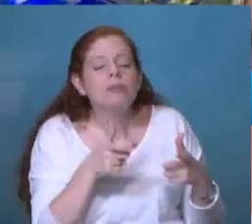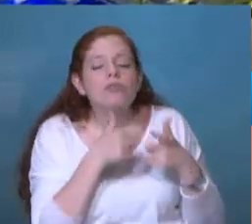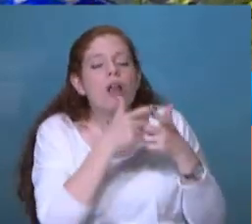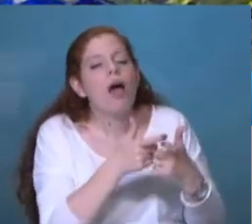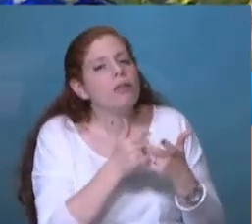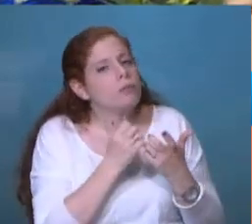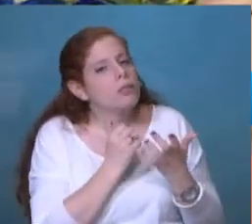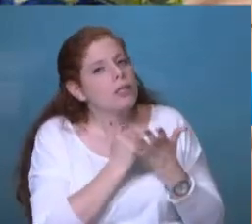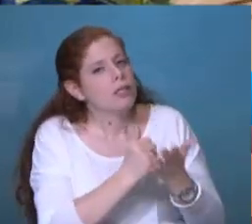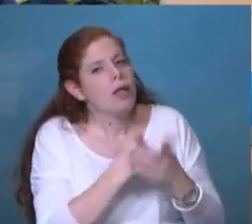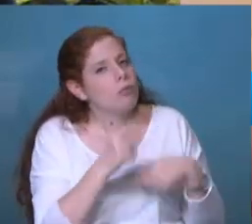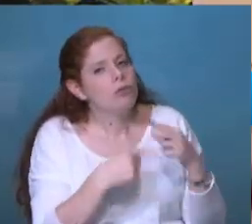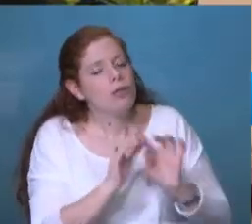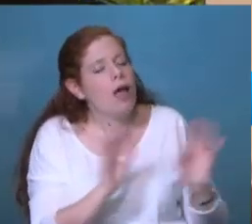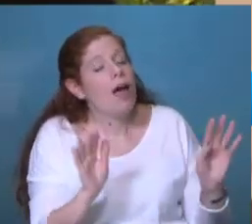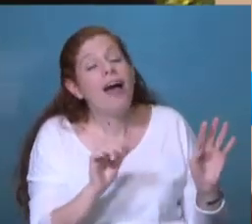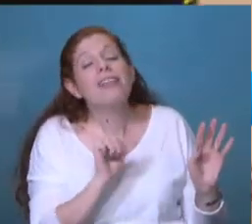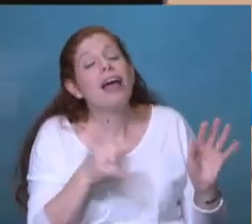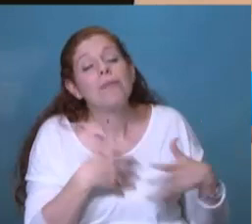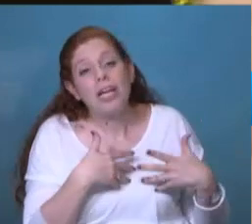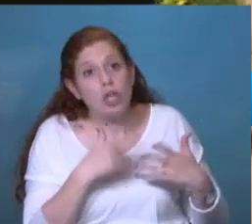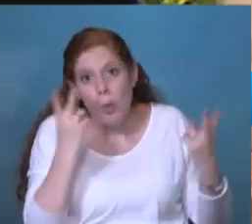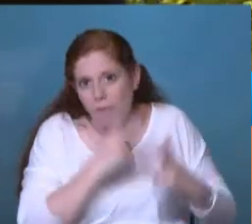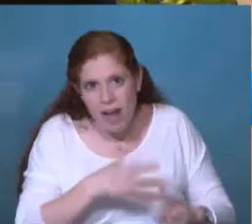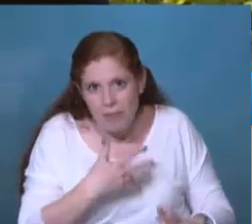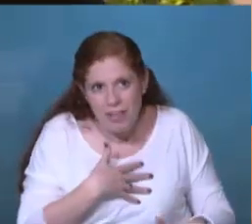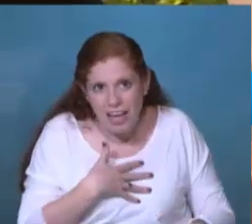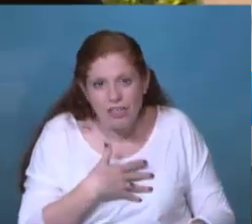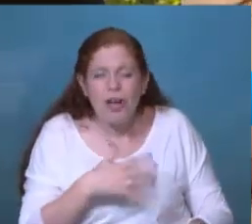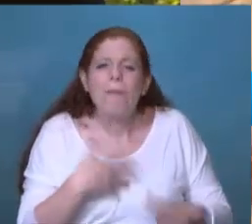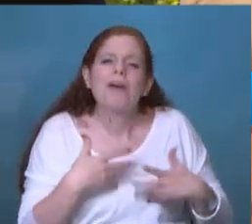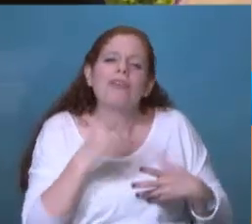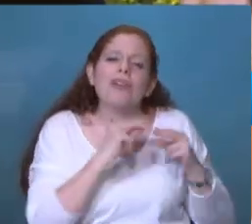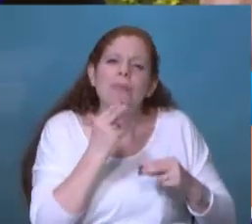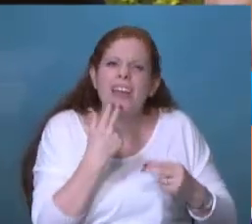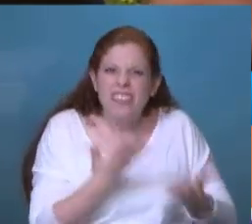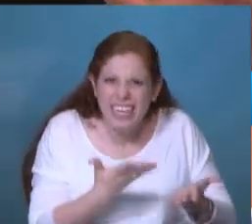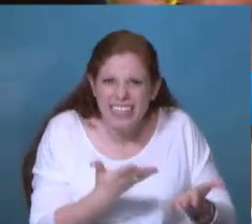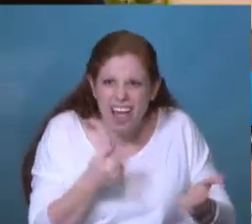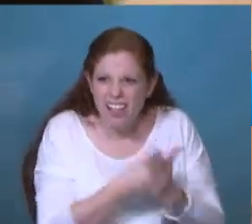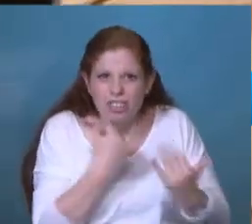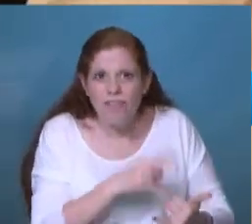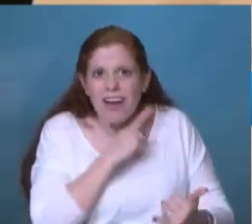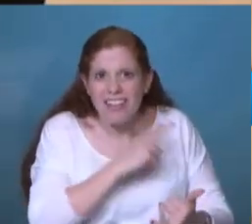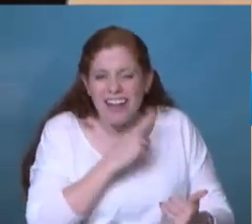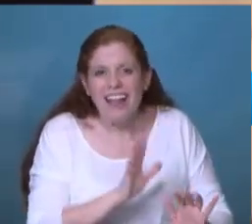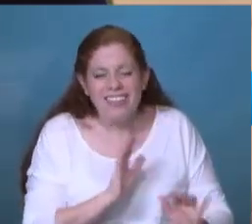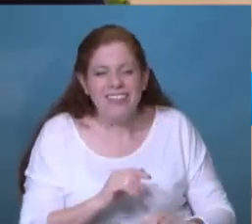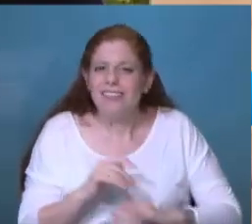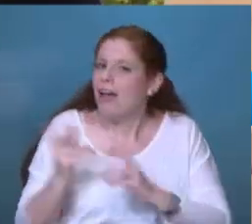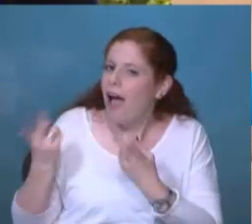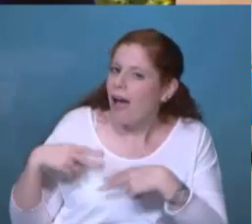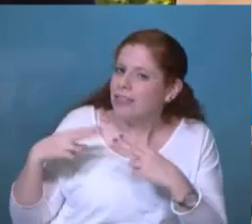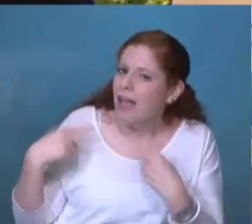השנה. אני הכי מתרגש, את לא מבינה איך אני מתרגש. גם איזה כיף לדבר עברית. נכון. זה היה עד עכשיו באנגלית. איך הייתה החזרה